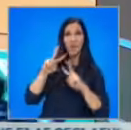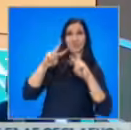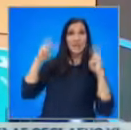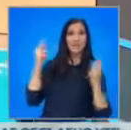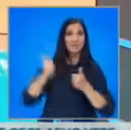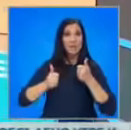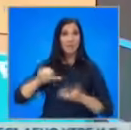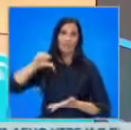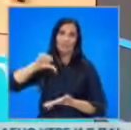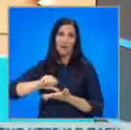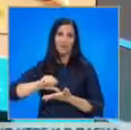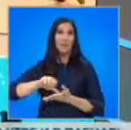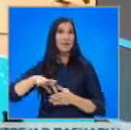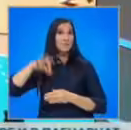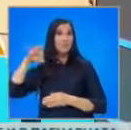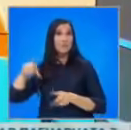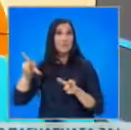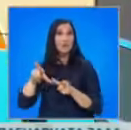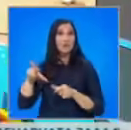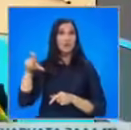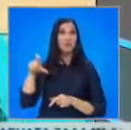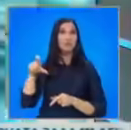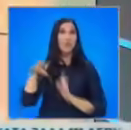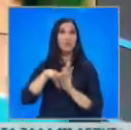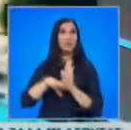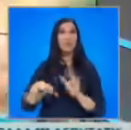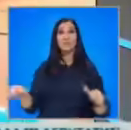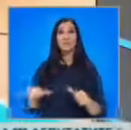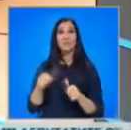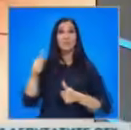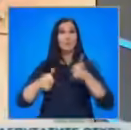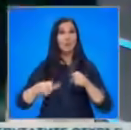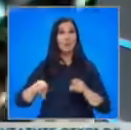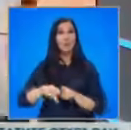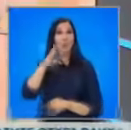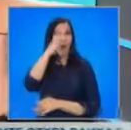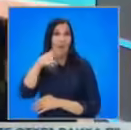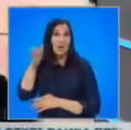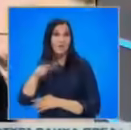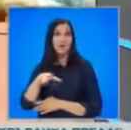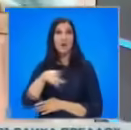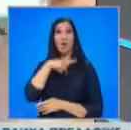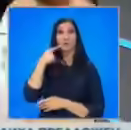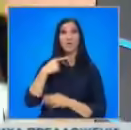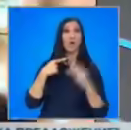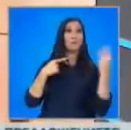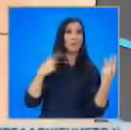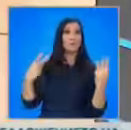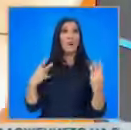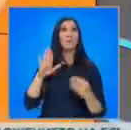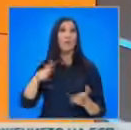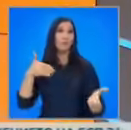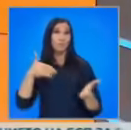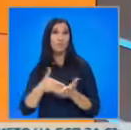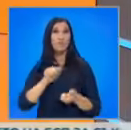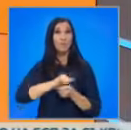световното първенство в Иран. Избраниците на Мартин Стоев се класираха за финала на шампионата, като елиминираха Русия с 3 на 2. Техен съперник в битката